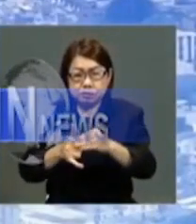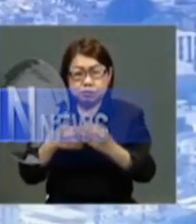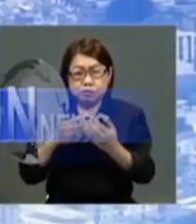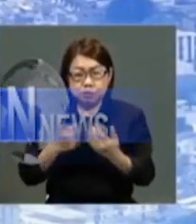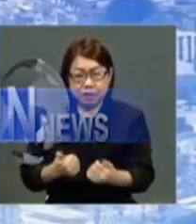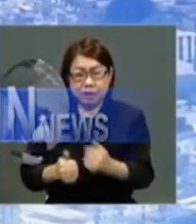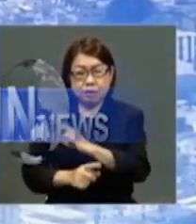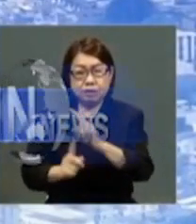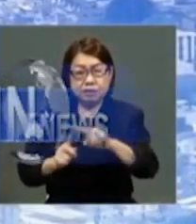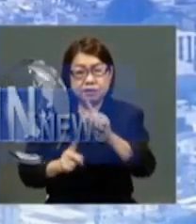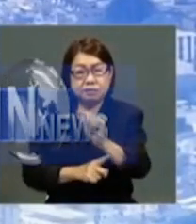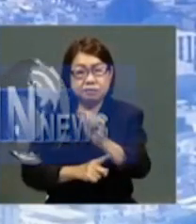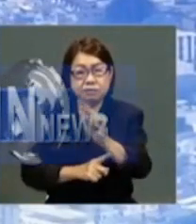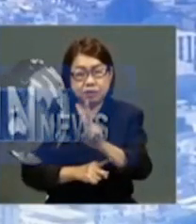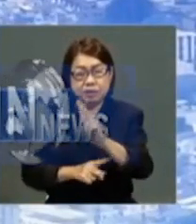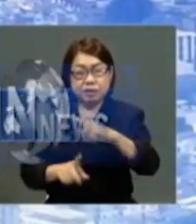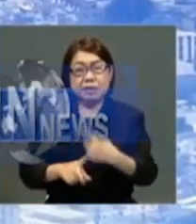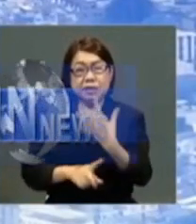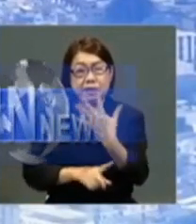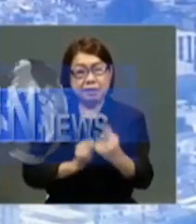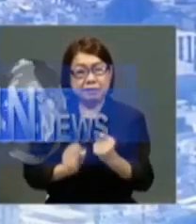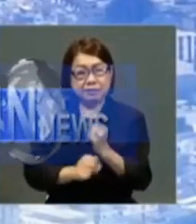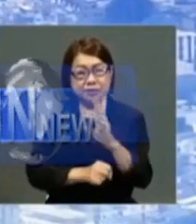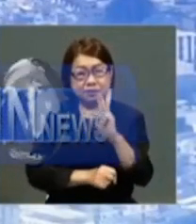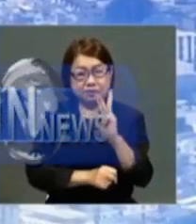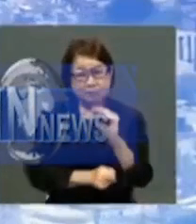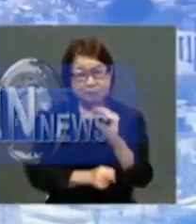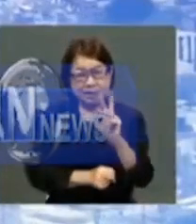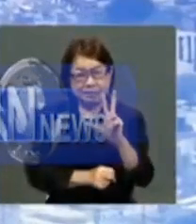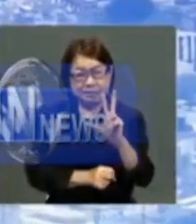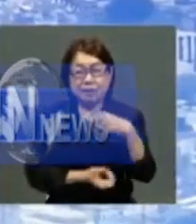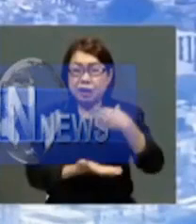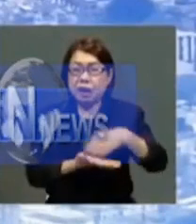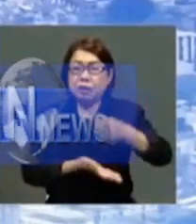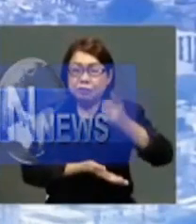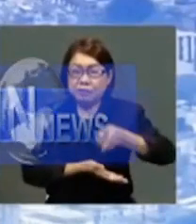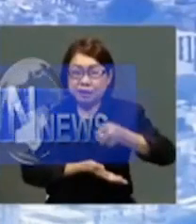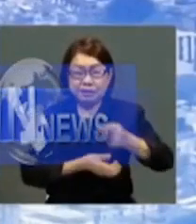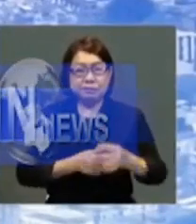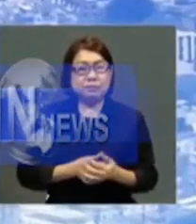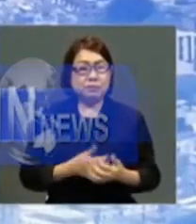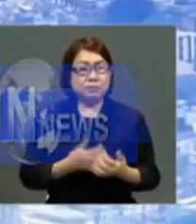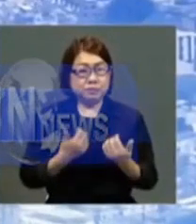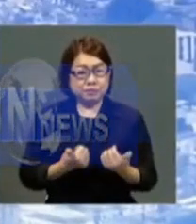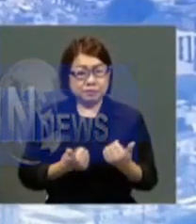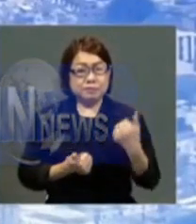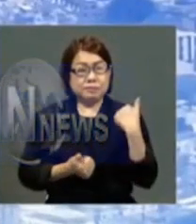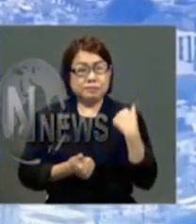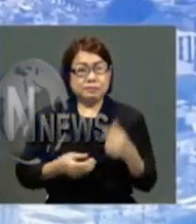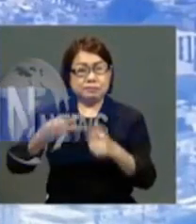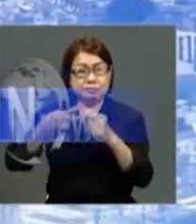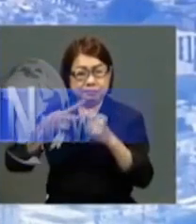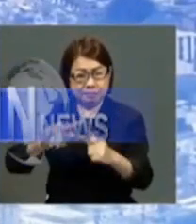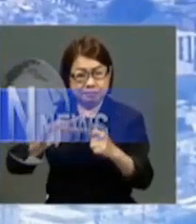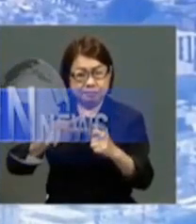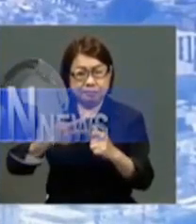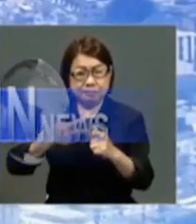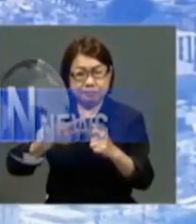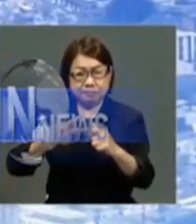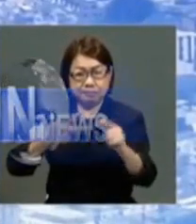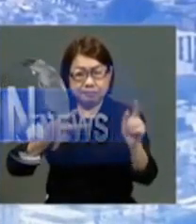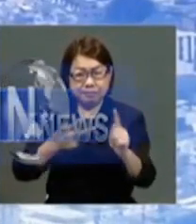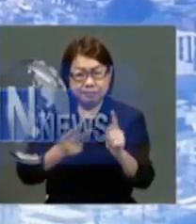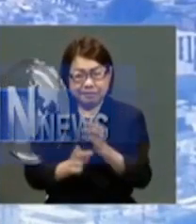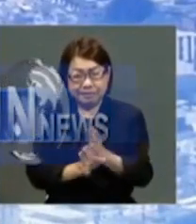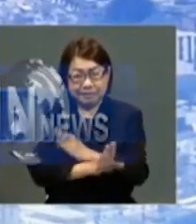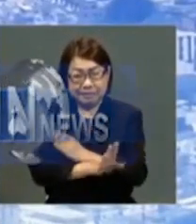นายแพทย์ทวีสินวิษณุโยธินโฆษกศูนย์บริหารสถานการณ์โควิด-19 หรือสบค.แถลงสถานการณ์ไวรัสโควิด-19 ประจำวันที่